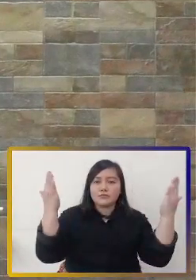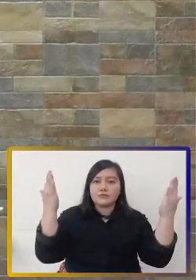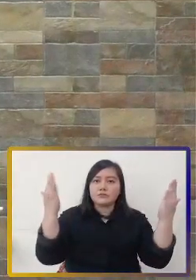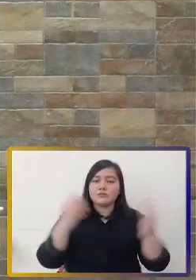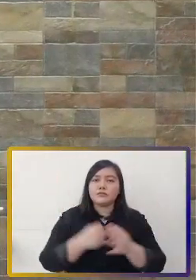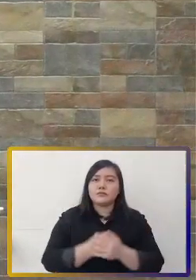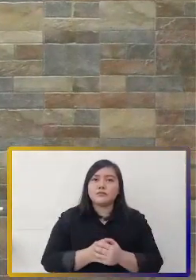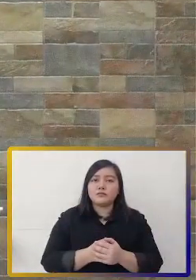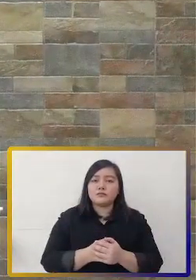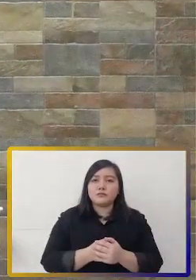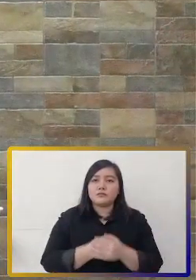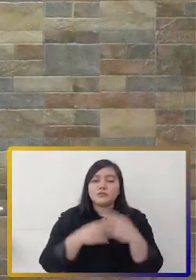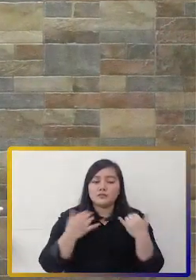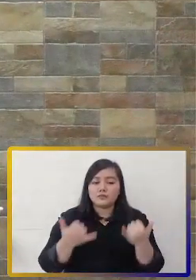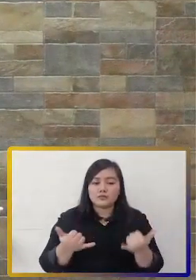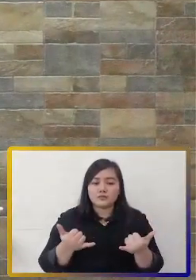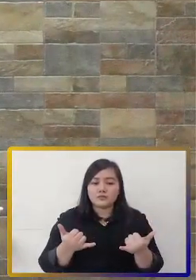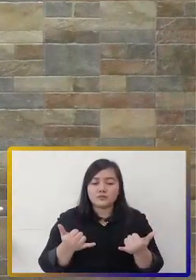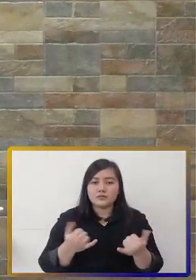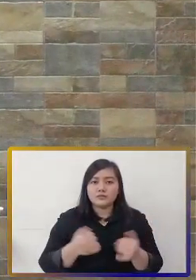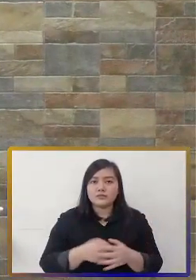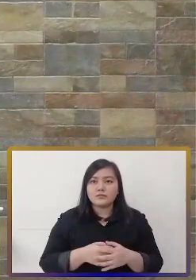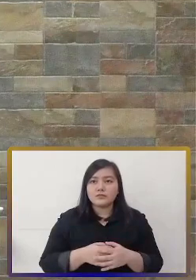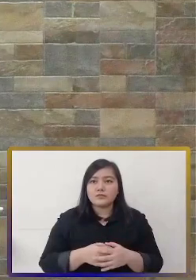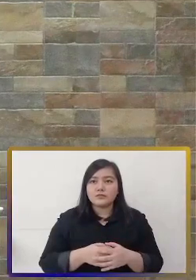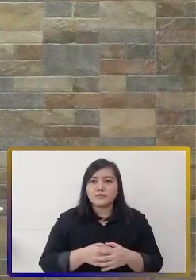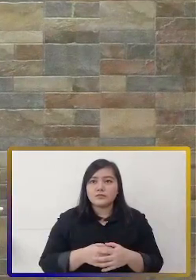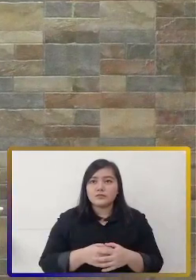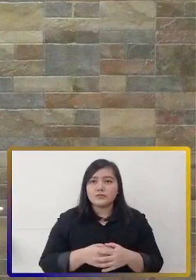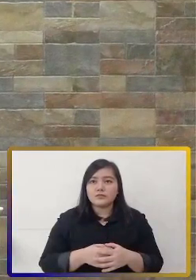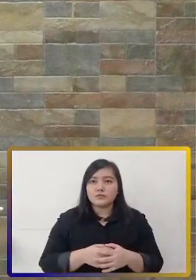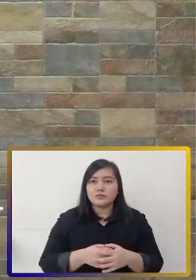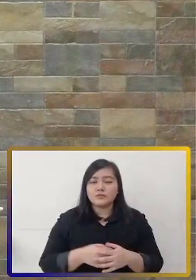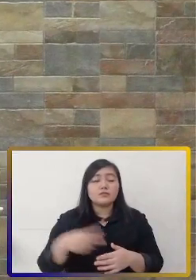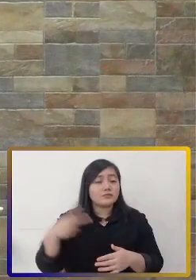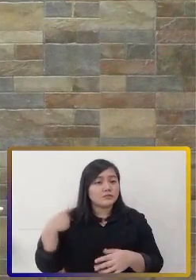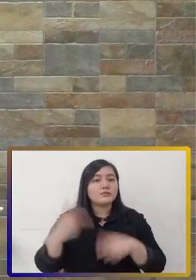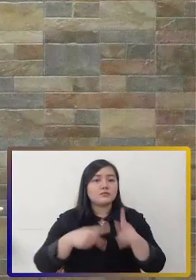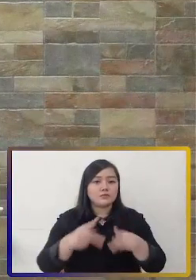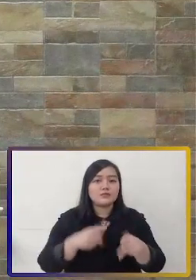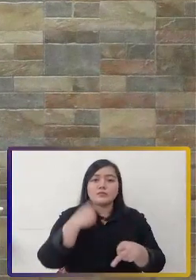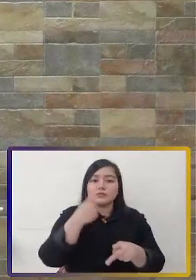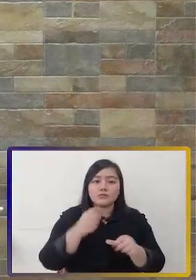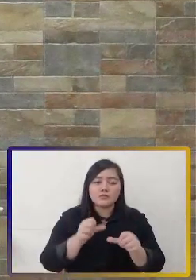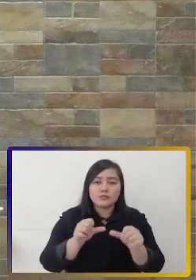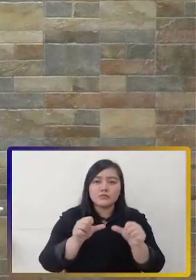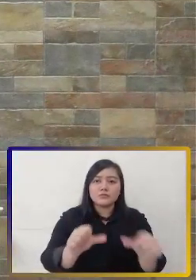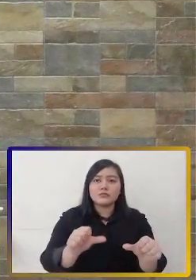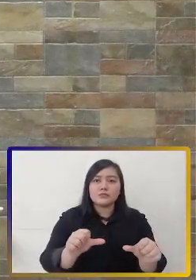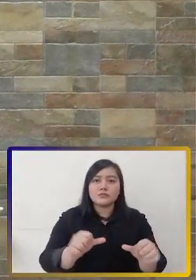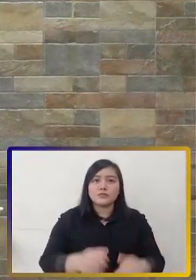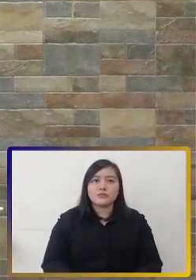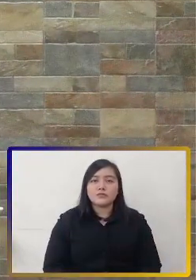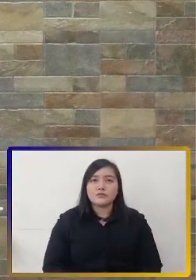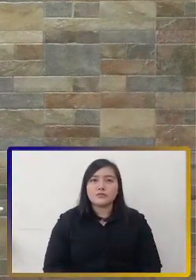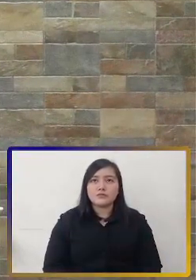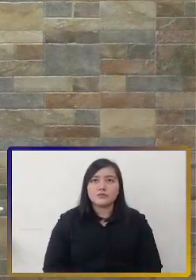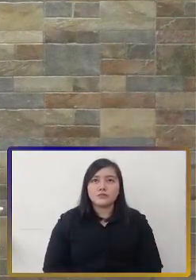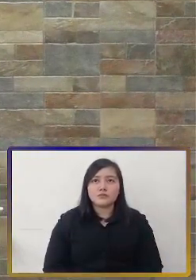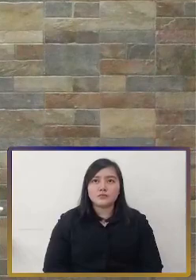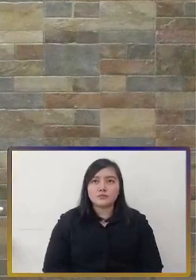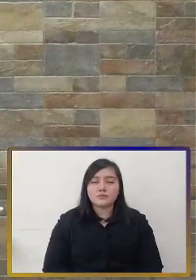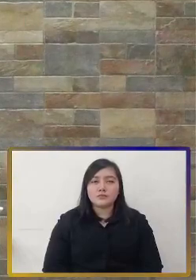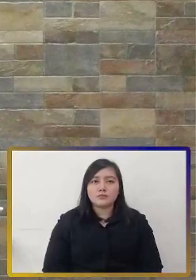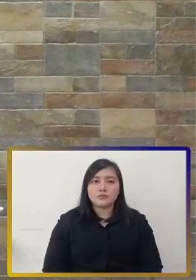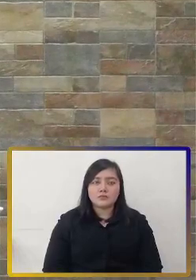ascended, eto na po yung mga nagpatuloy na mga tao. Alright? Ito na po yung mga nagpatuloy